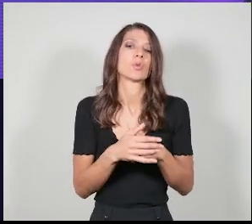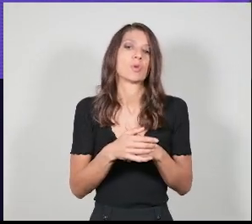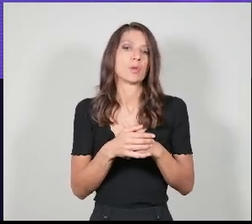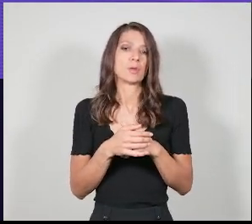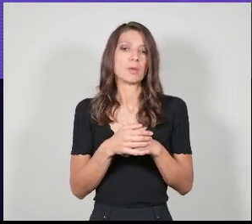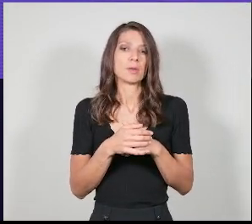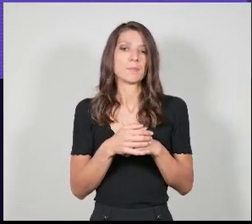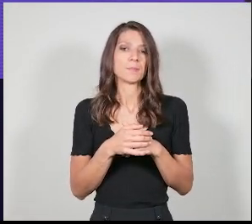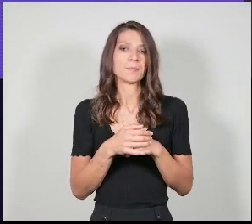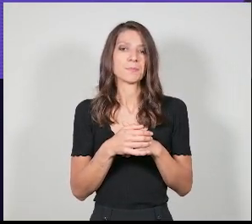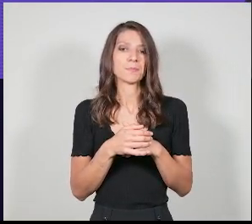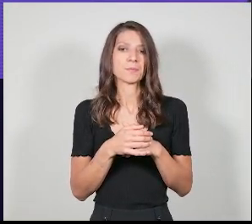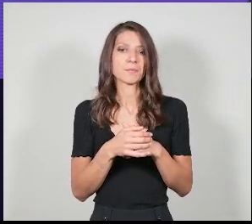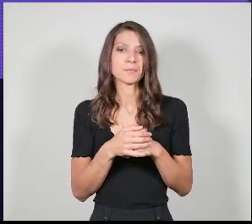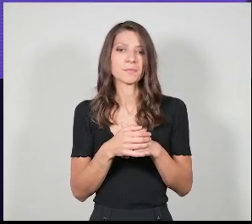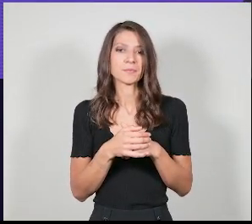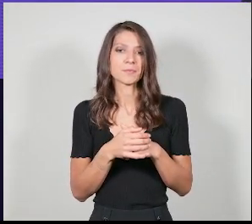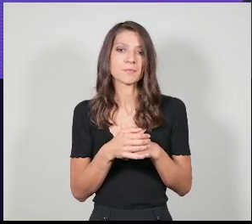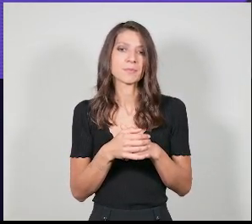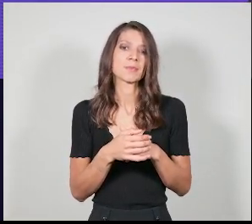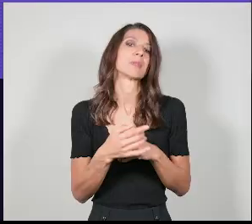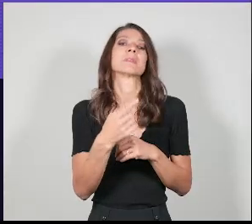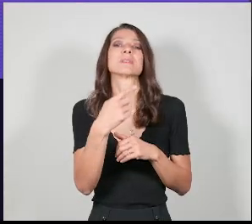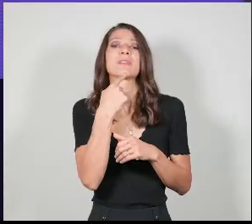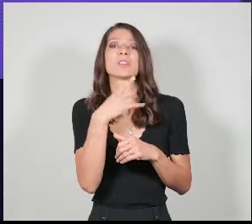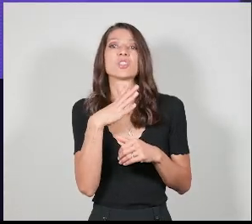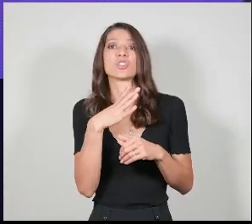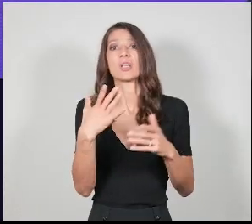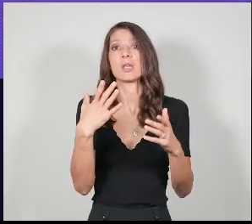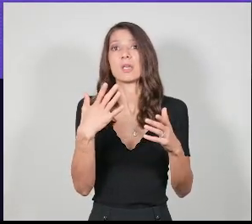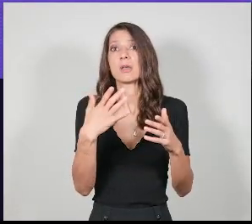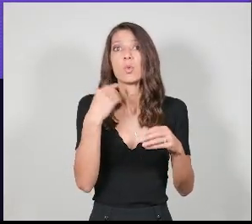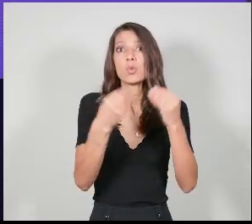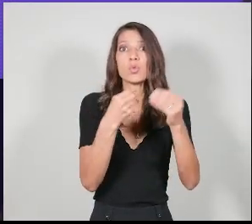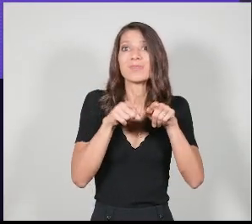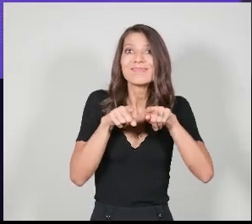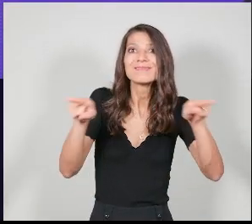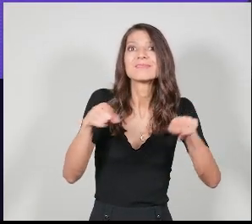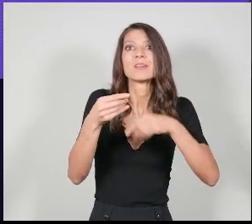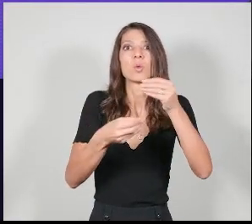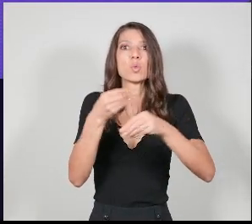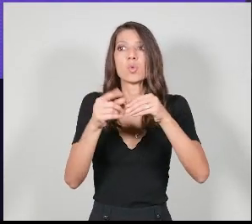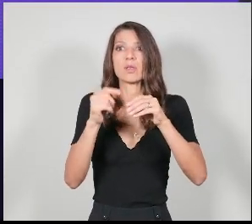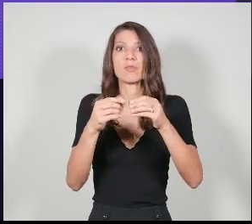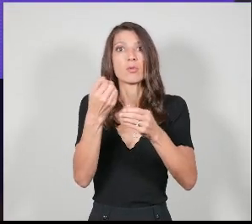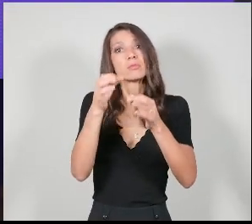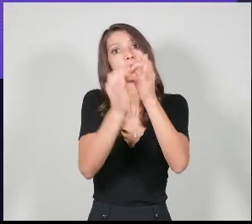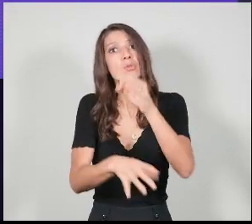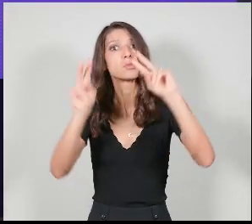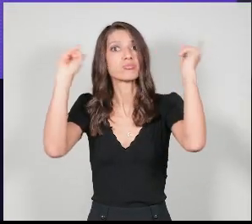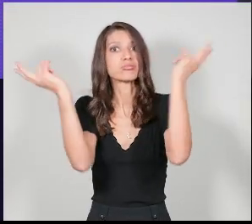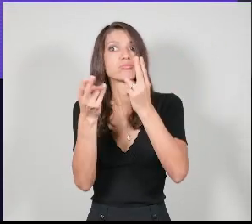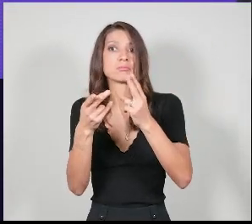retrouve d'ailleurs philosophiquement entre le différentialisme et l'universalisme. Il y a 2 logiques. Il y a une logique de recherche d'une réponse la